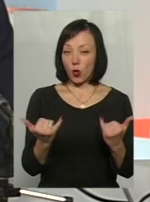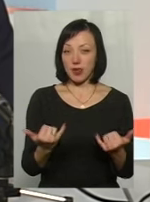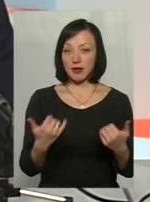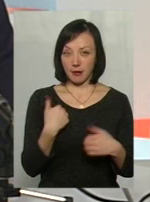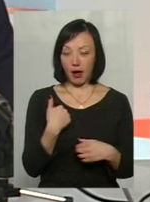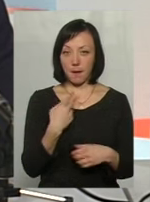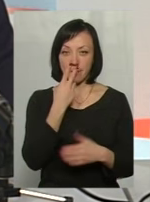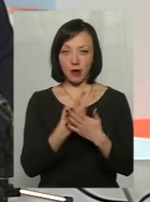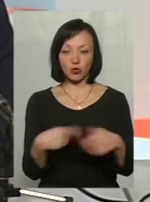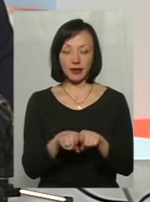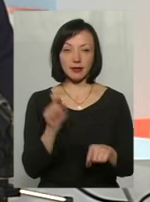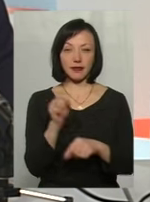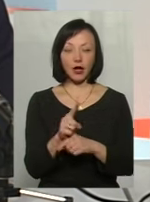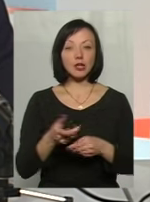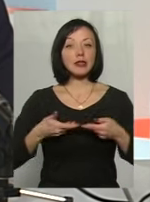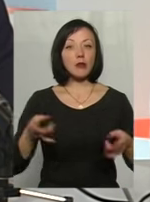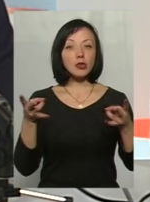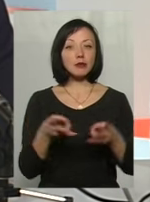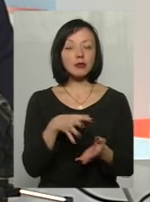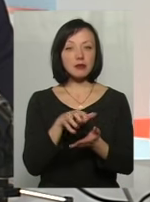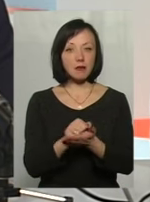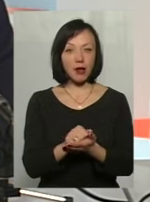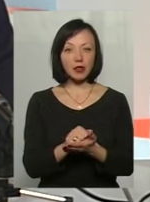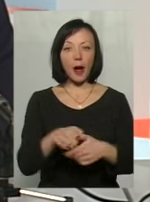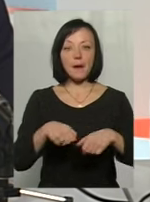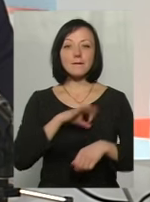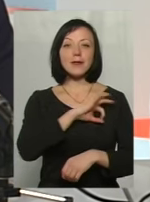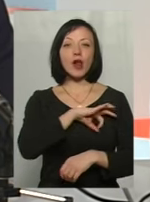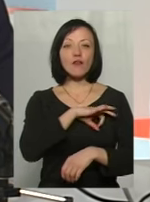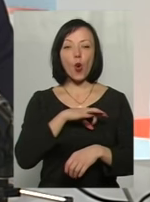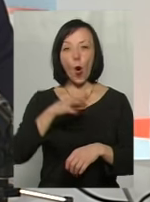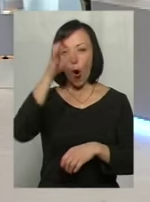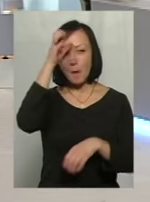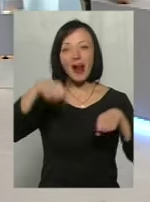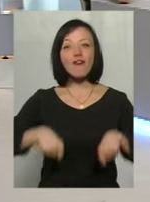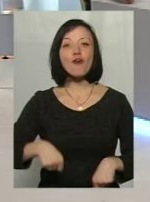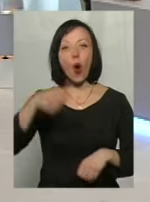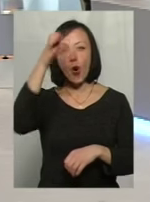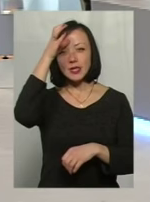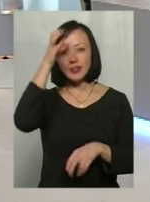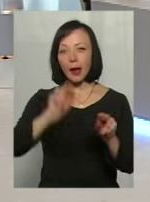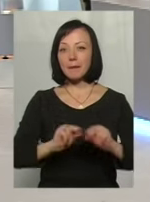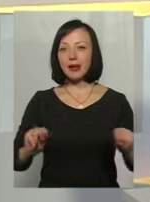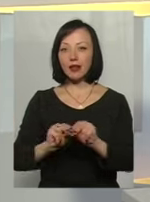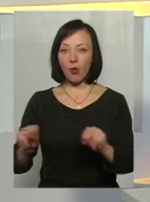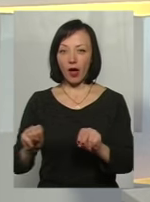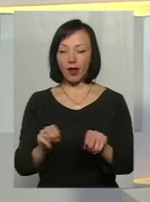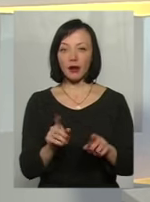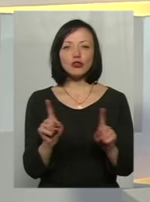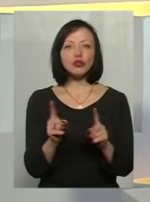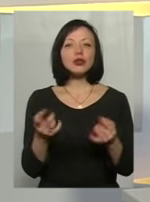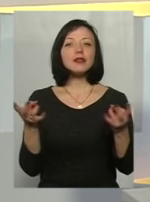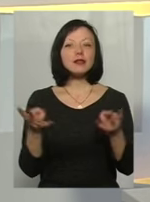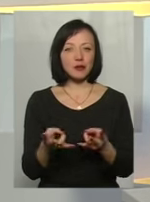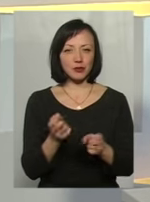бачаю тут певні такі завдання, що нам потрібно займатися правовою освітою педагогів. От я саме хотіла вузів запитати, а що для цього